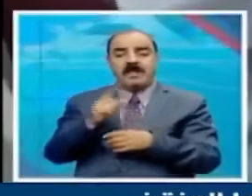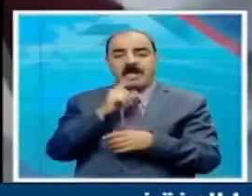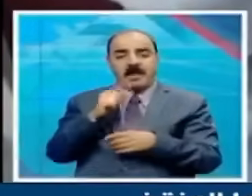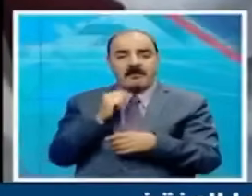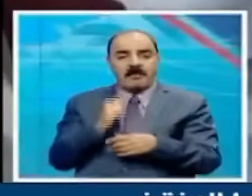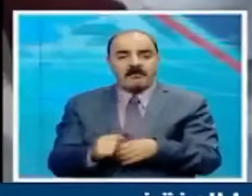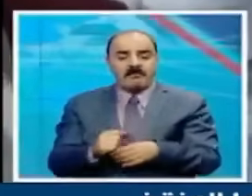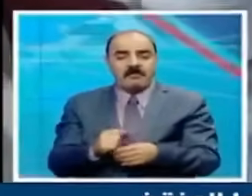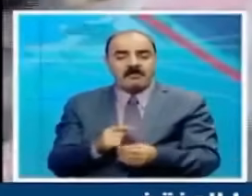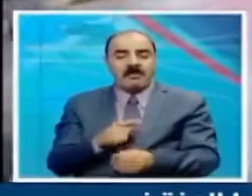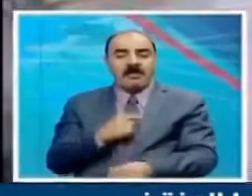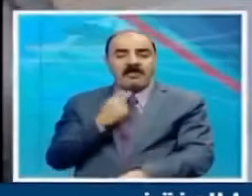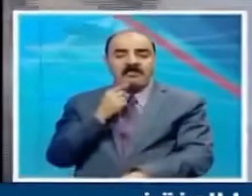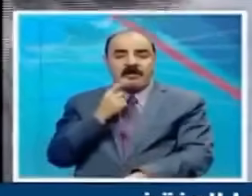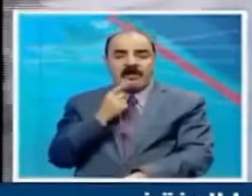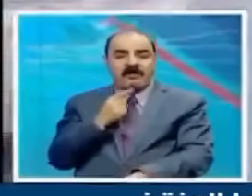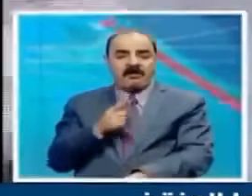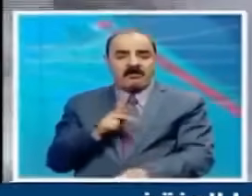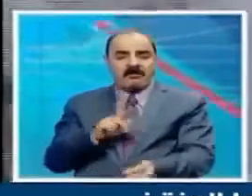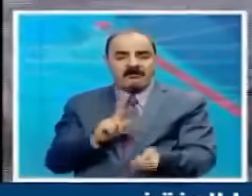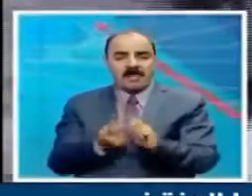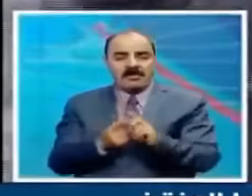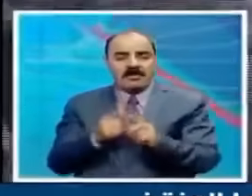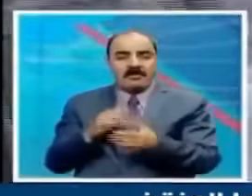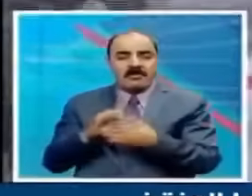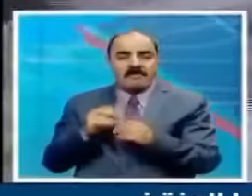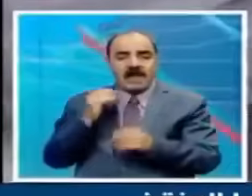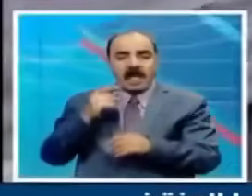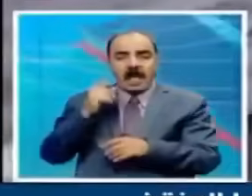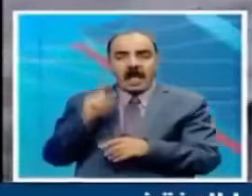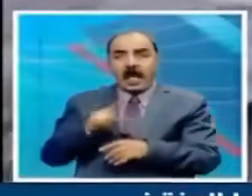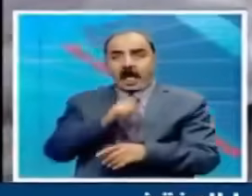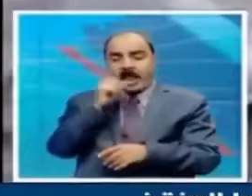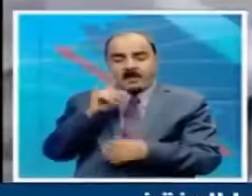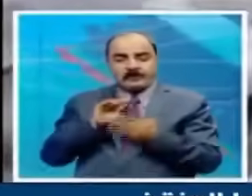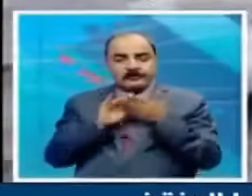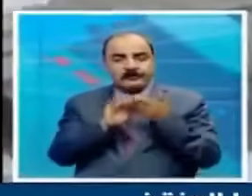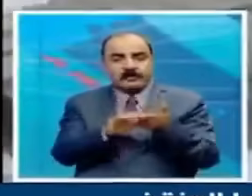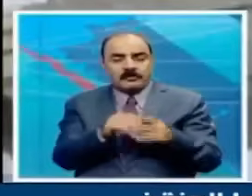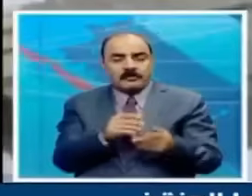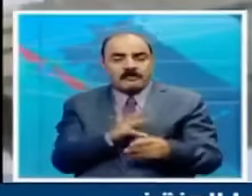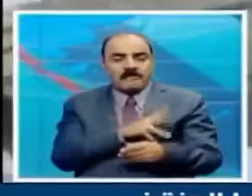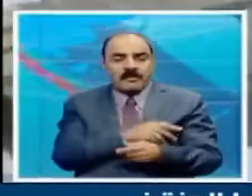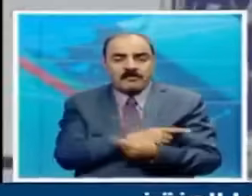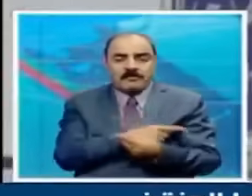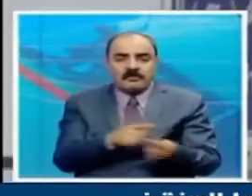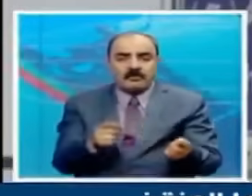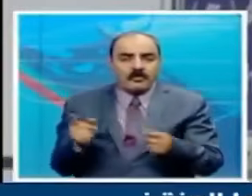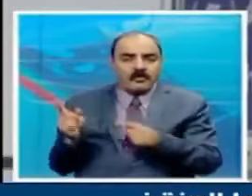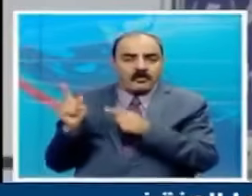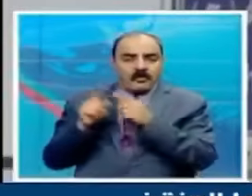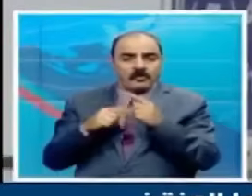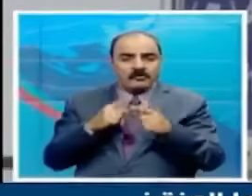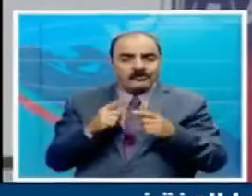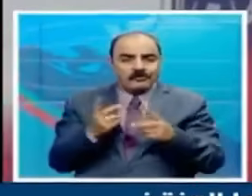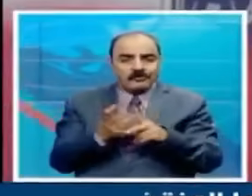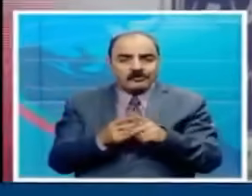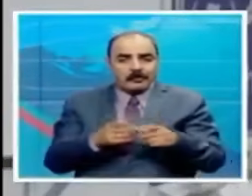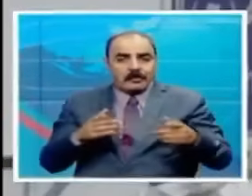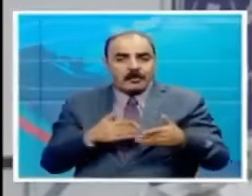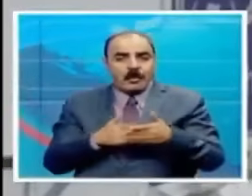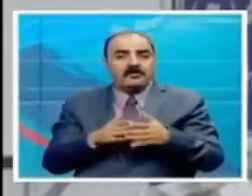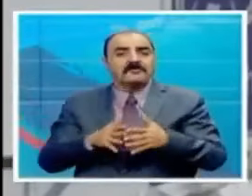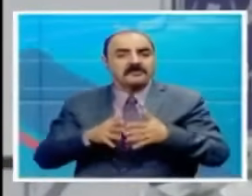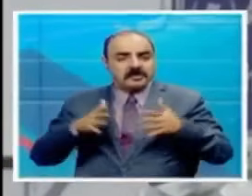الأممية تمر الرفاعي إنه لا بديل عن الأونروا كمنظمة إنسانية تعمل في قطاع غزة من حيث